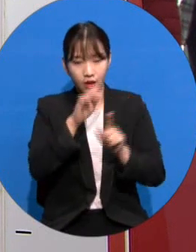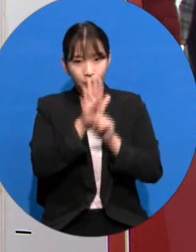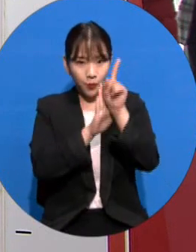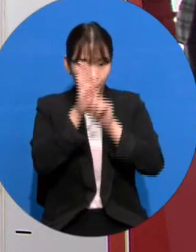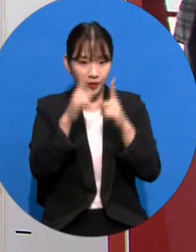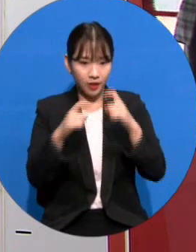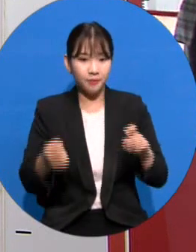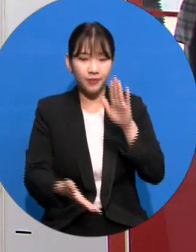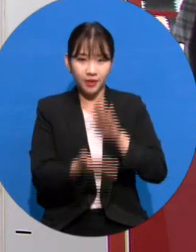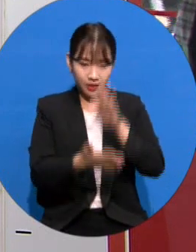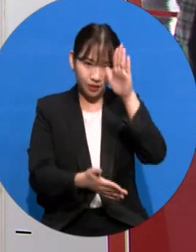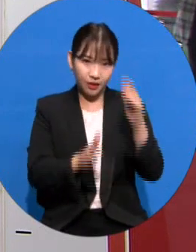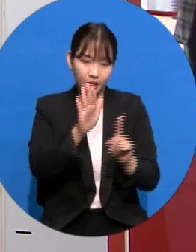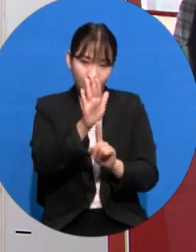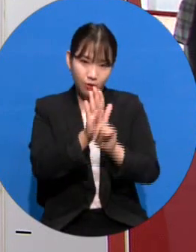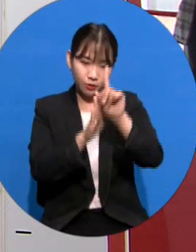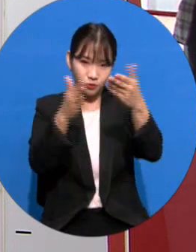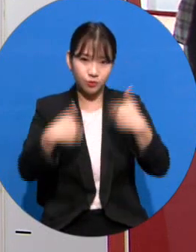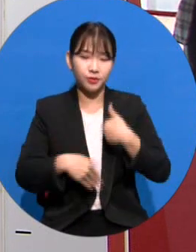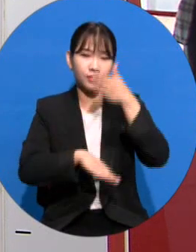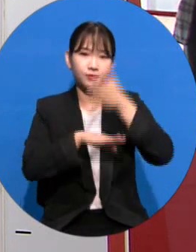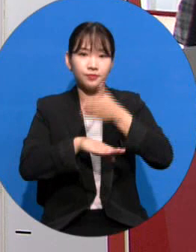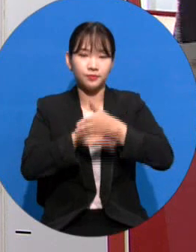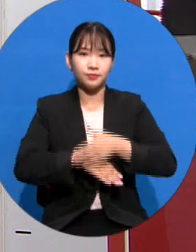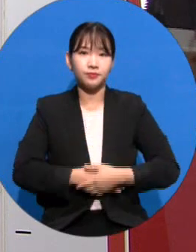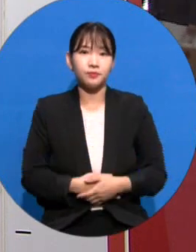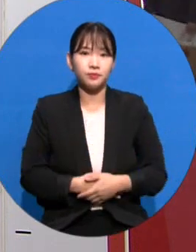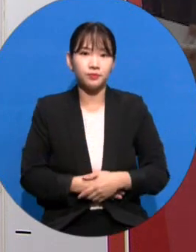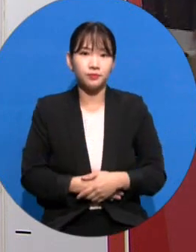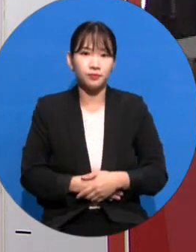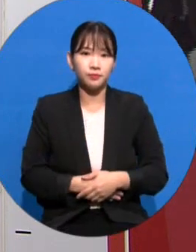더욱더 온도를 뜨겁게 달구도록 해줬으면 고맙겠습니다.